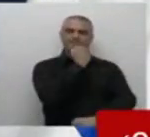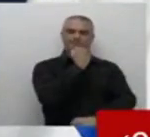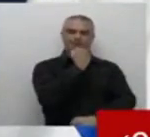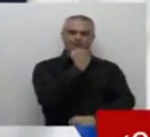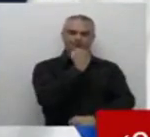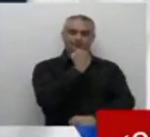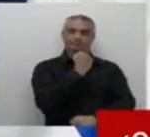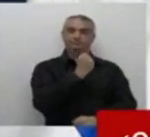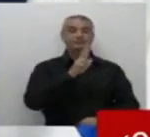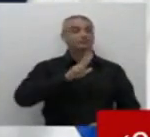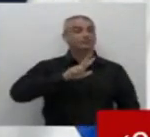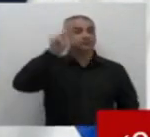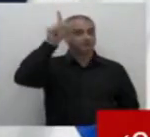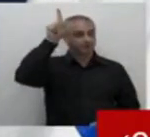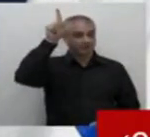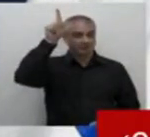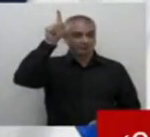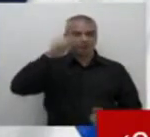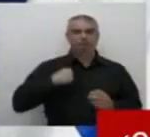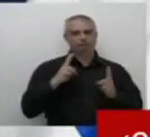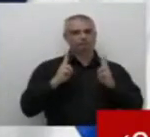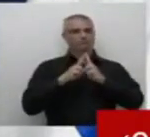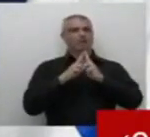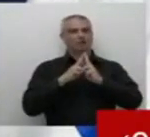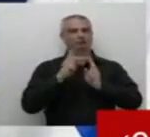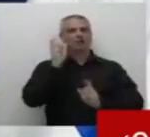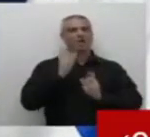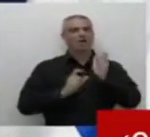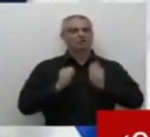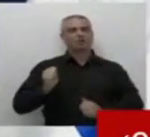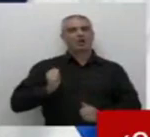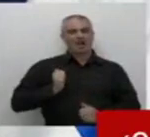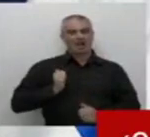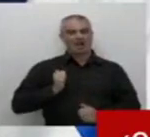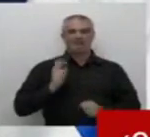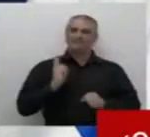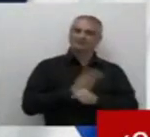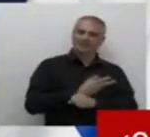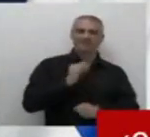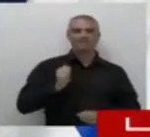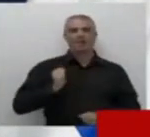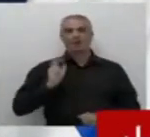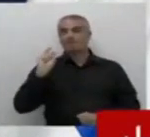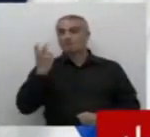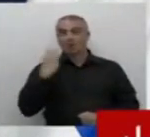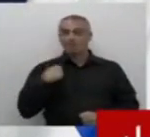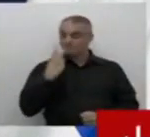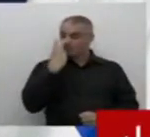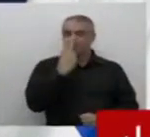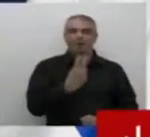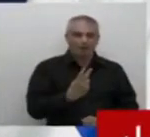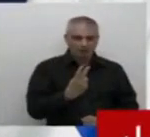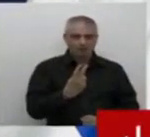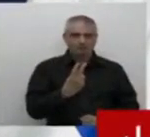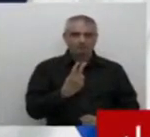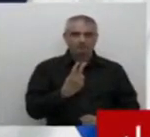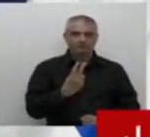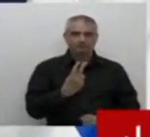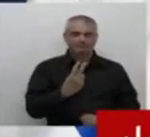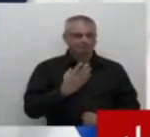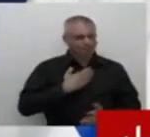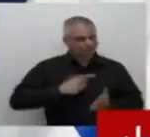واحده ويحققون النجاحات في الشمال التقيت بقوات النظاميه